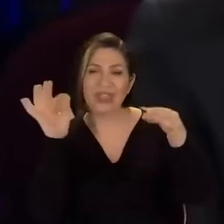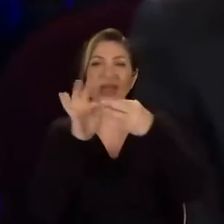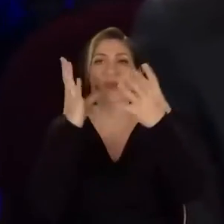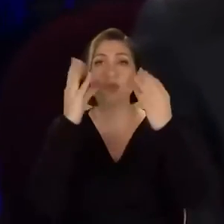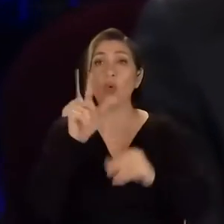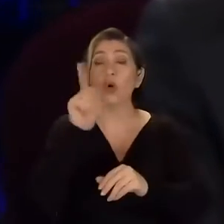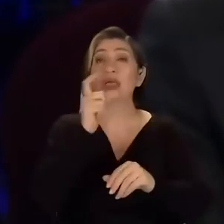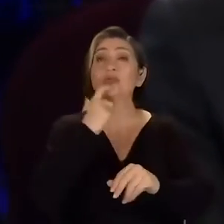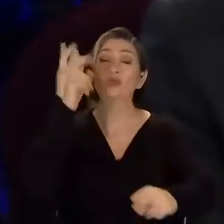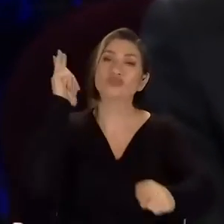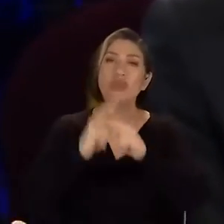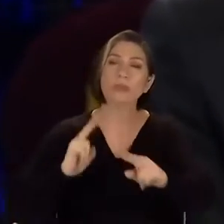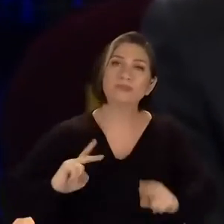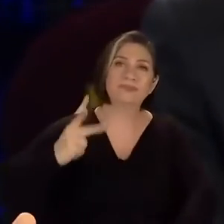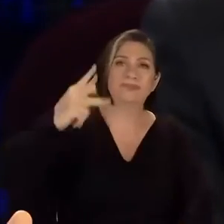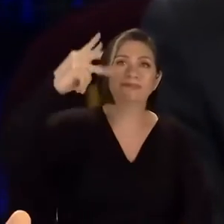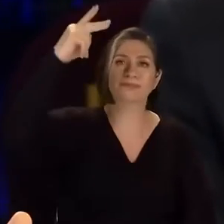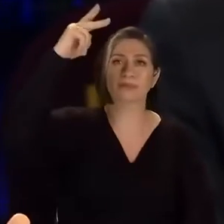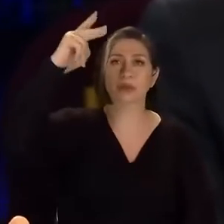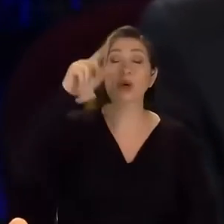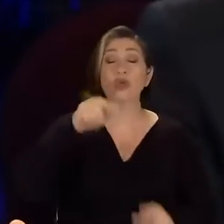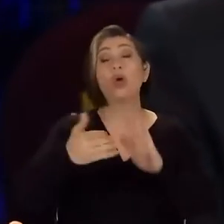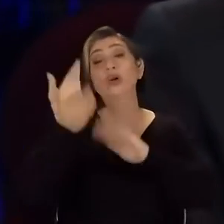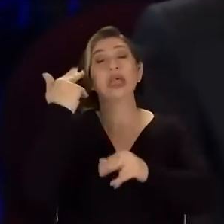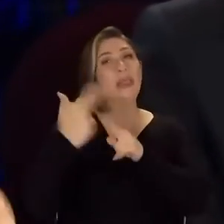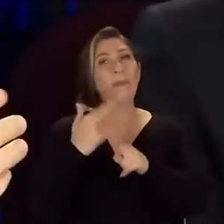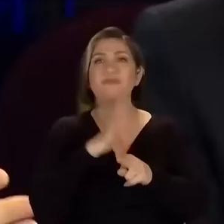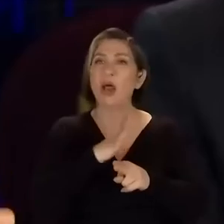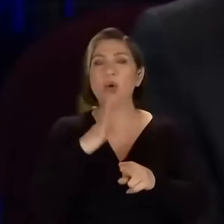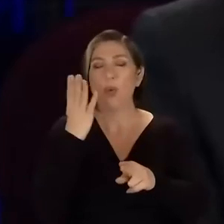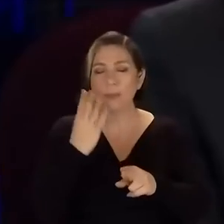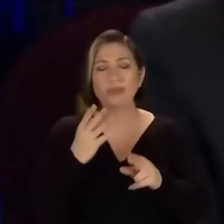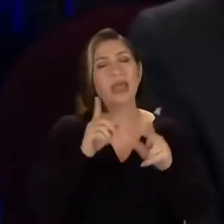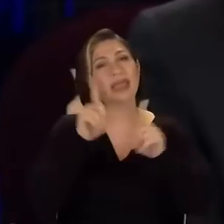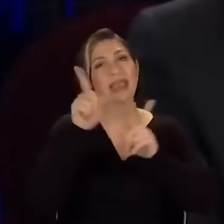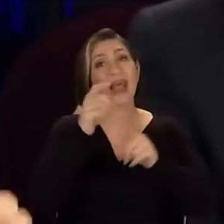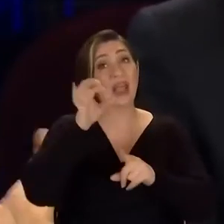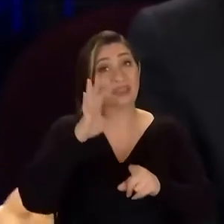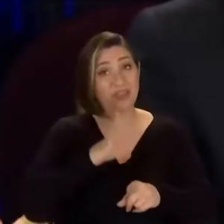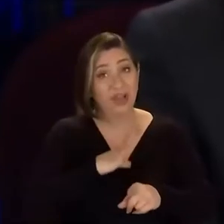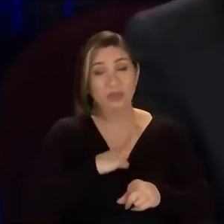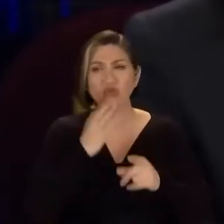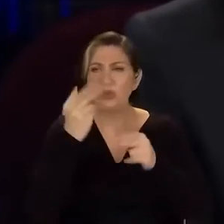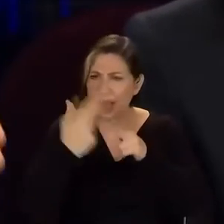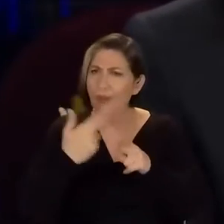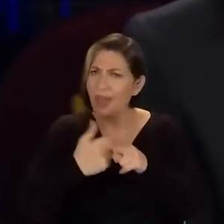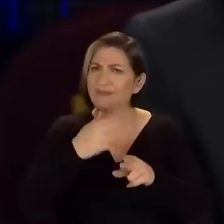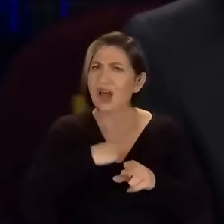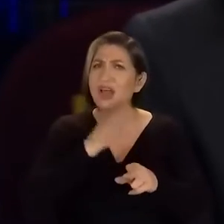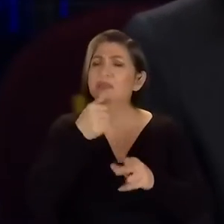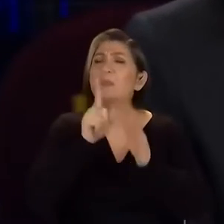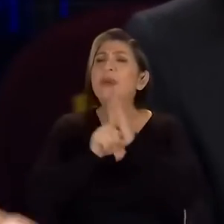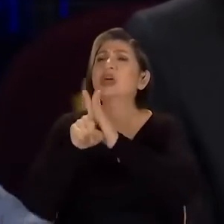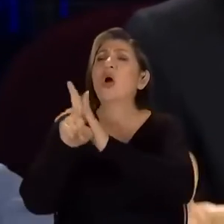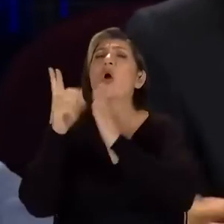10 yılda çok hızlı mesafe alabildi. Bundan önce de bu tip denemeler var. Elektronik altın var. Çok bu tip deneme var. Hiçbiri